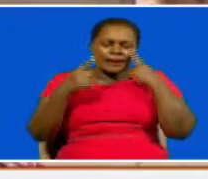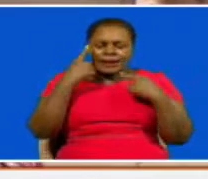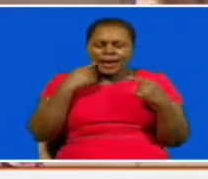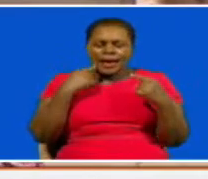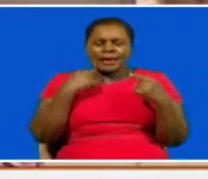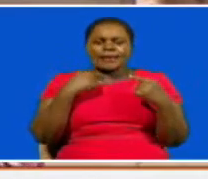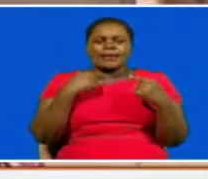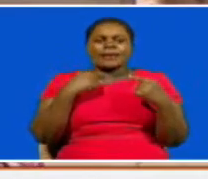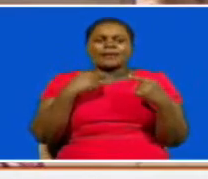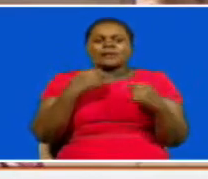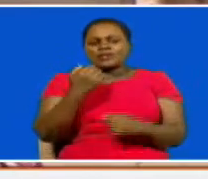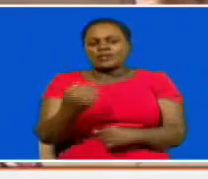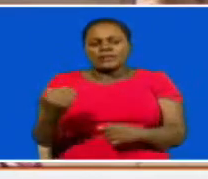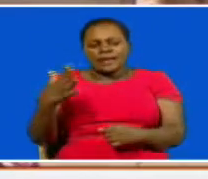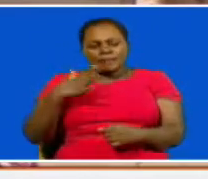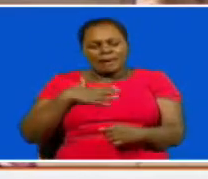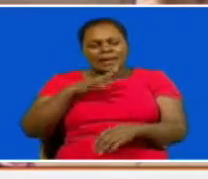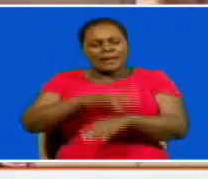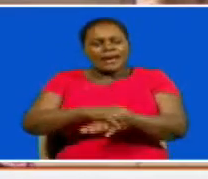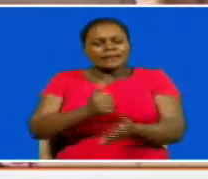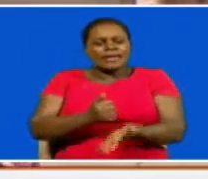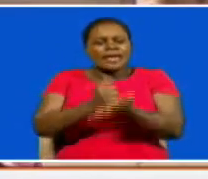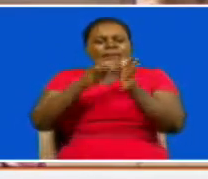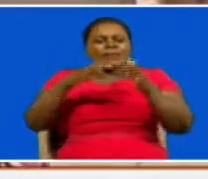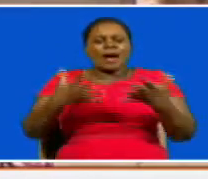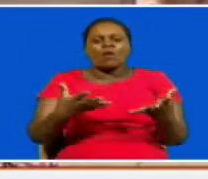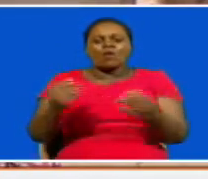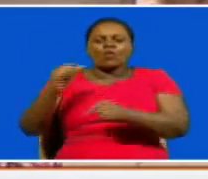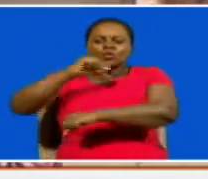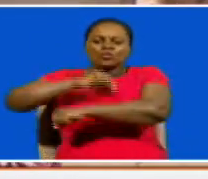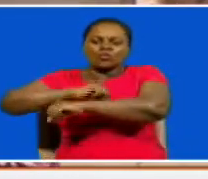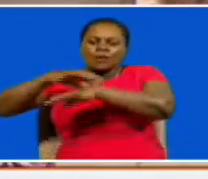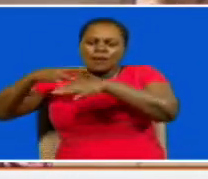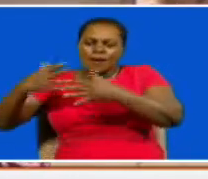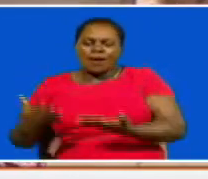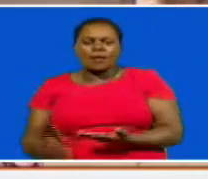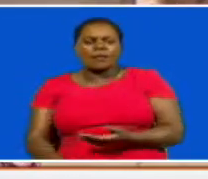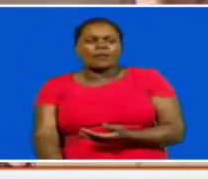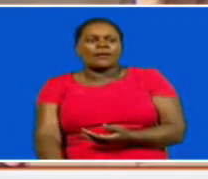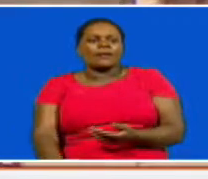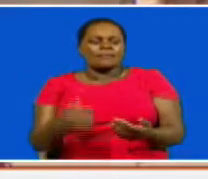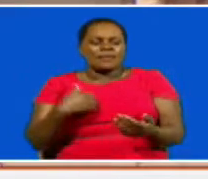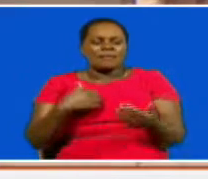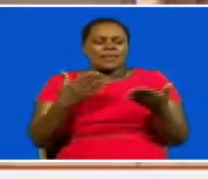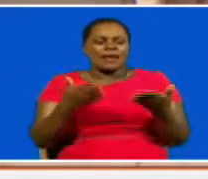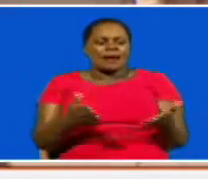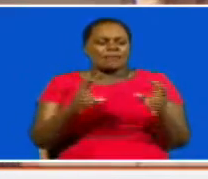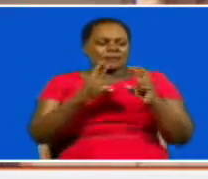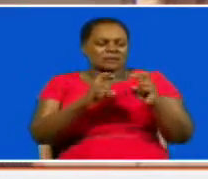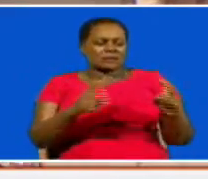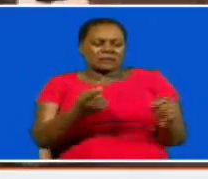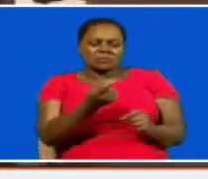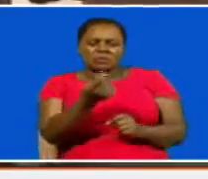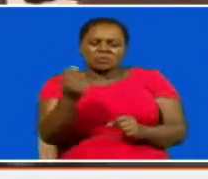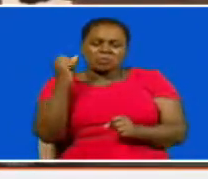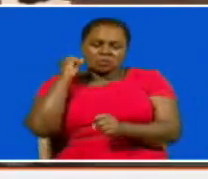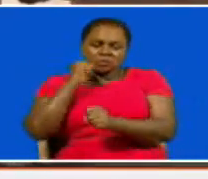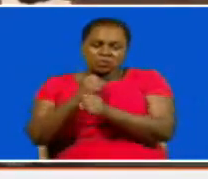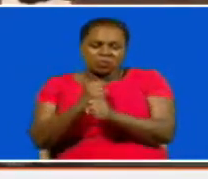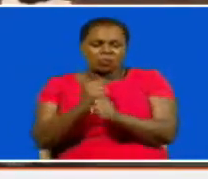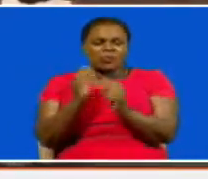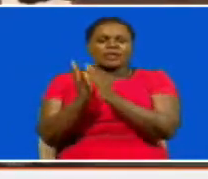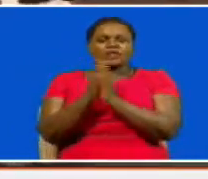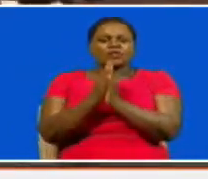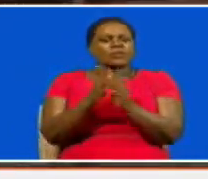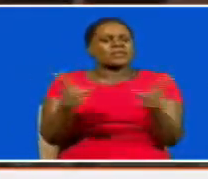na mchana. Watoto wangu watasaidikaje? Wataendaje shule? Na mimi niko hapa nikitafuta tu kibarua kidogo kidogo. The